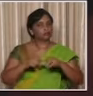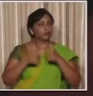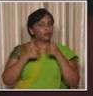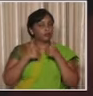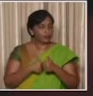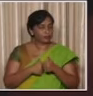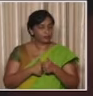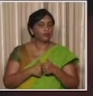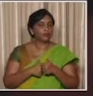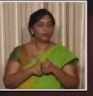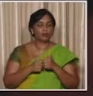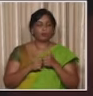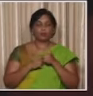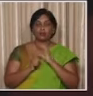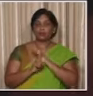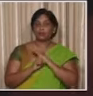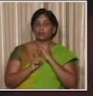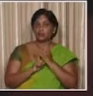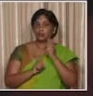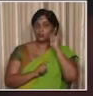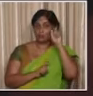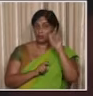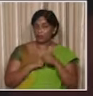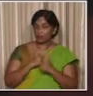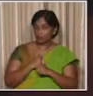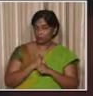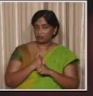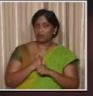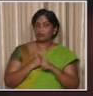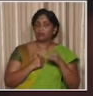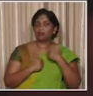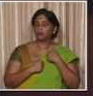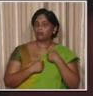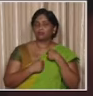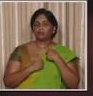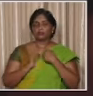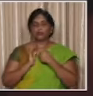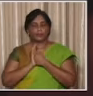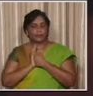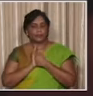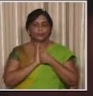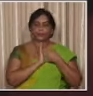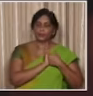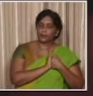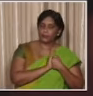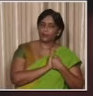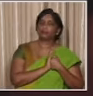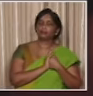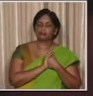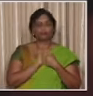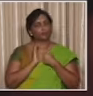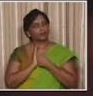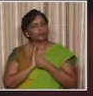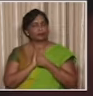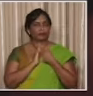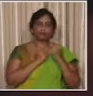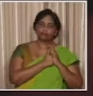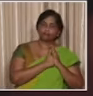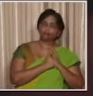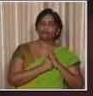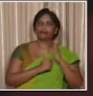යහපත් සංස්කෘතික මිනිස හදන තැනට ගියොත්, අපි එකිනෙකාට ගෞරව දක්වයි, අපි එකිනෙක අවබෝධ